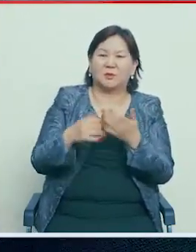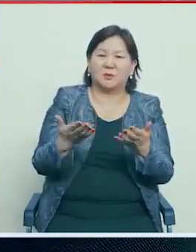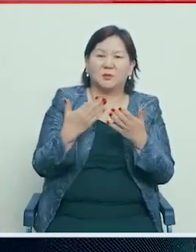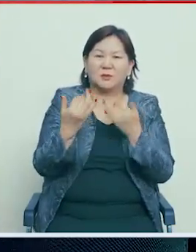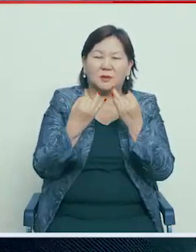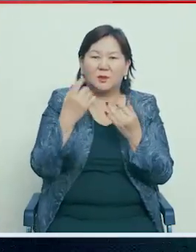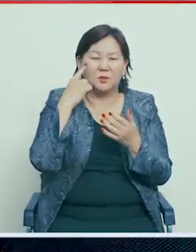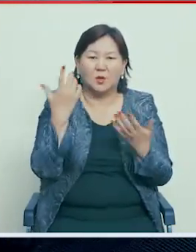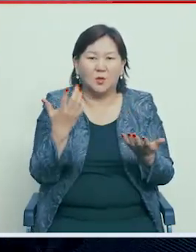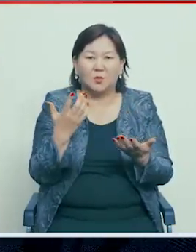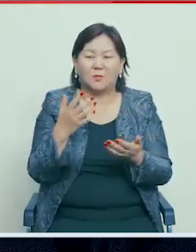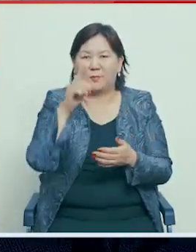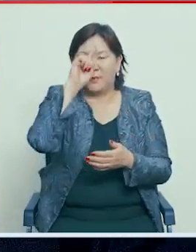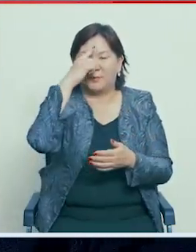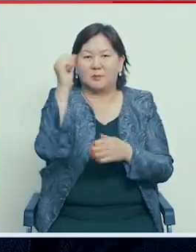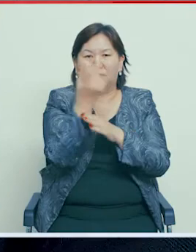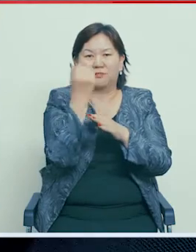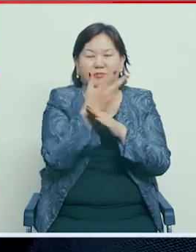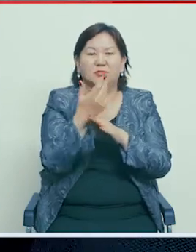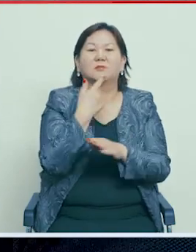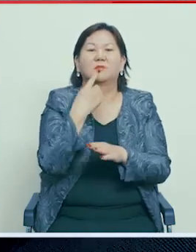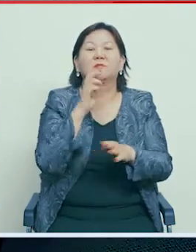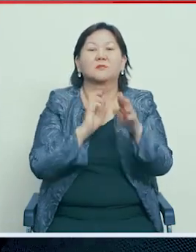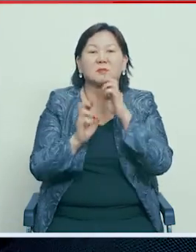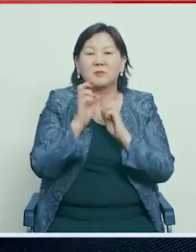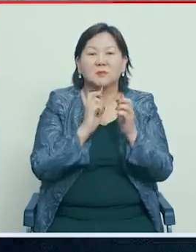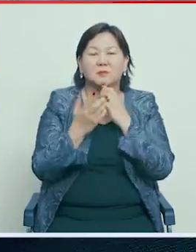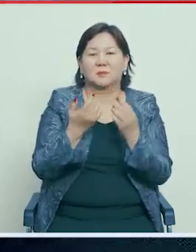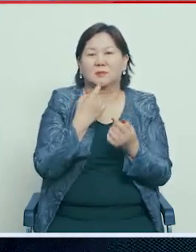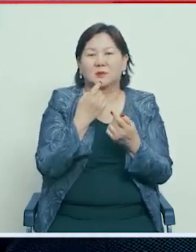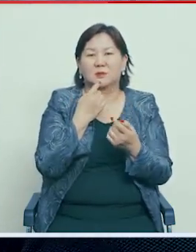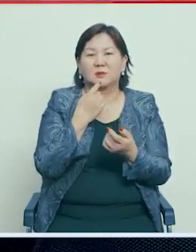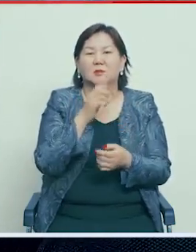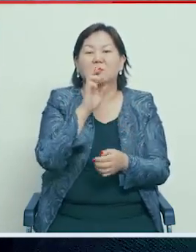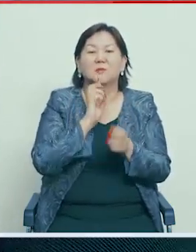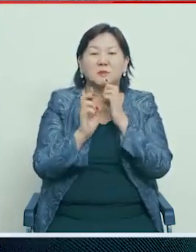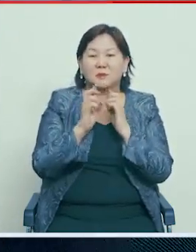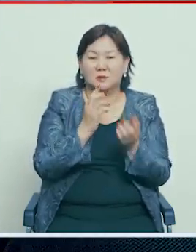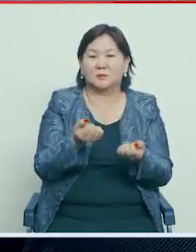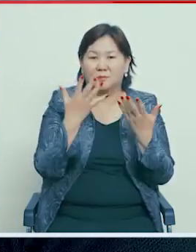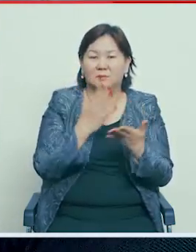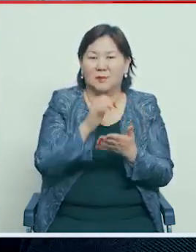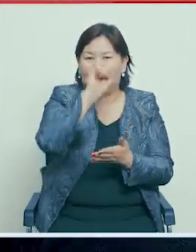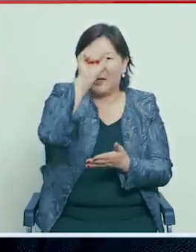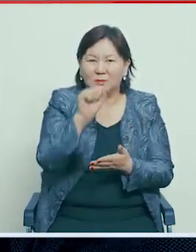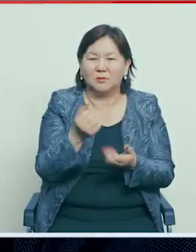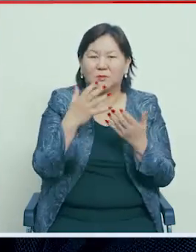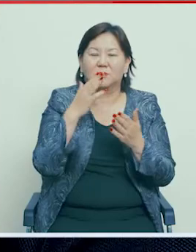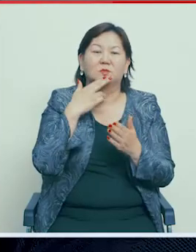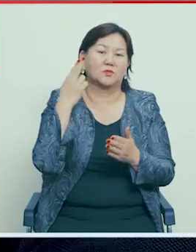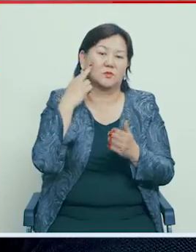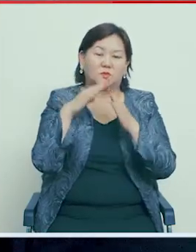ариулсан чинь байхгүй. Ингээд түргэн дуутахад хүртэл юм асуудал гараад ингээд амар хэцүү надад асуудал тулгарсан байхгүй. Тэгээд сонсголгүй гэр